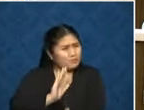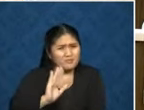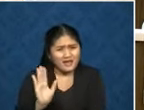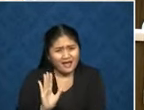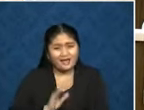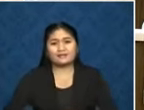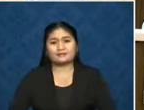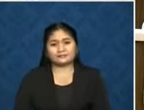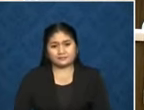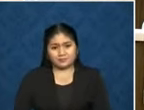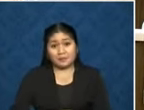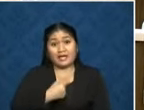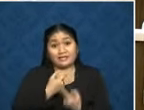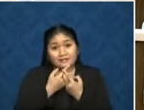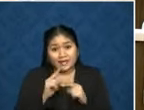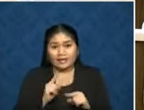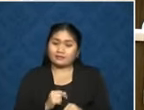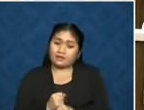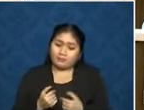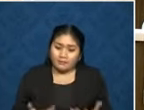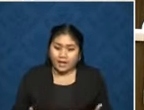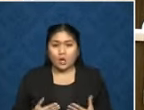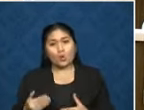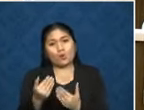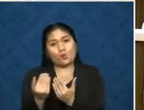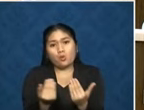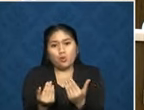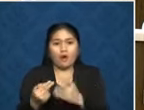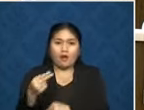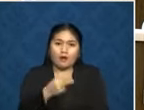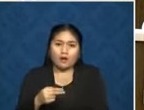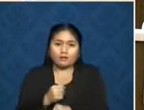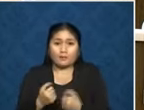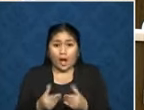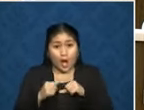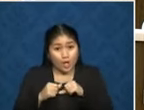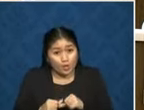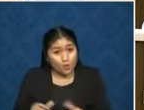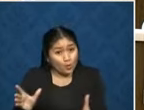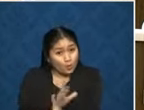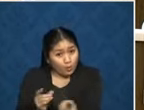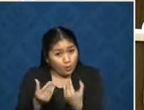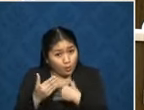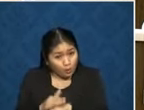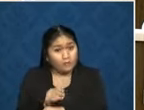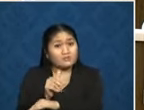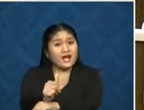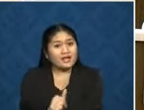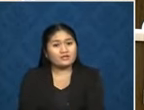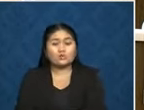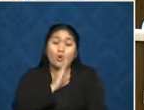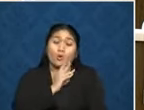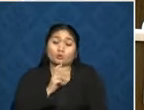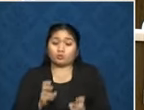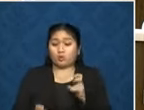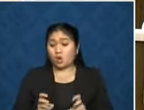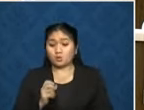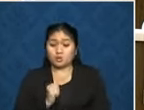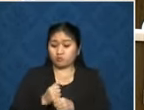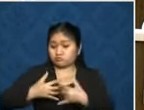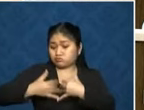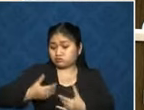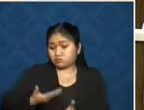านแต่เราจะทำอย่างไรให้คนรุ่นลูกรุ่นหลานของเราอยู่ได้เราอาจจะไม่ถนัดในการสร้างหุ่นยนต์